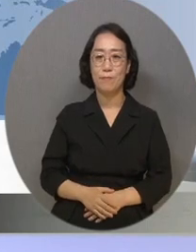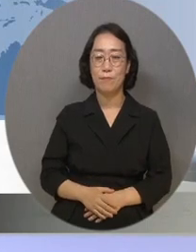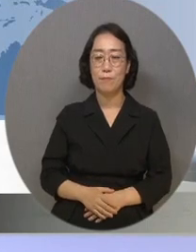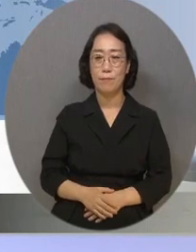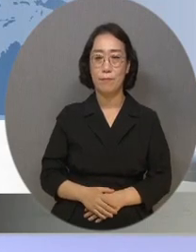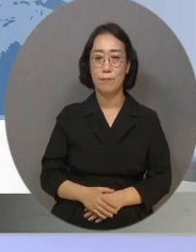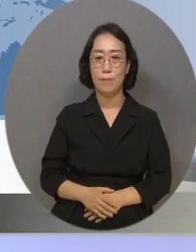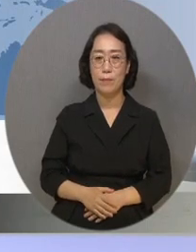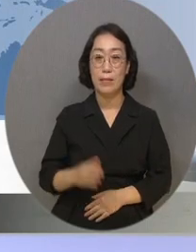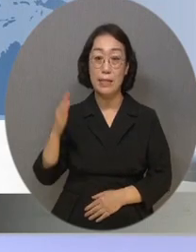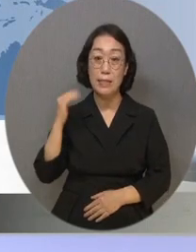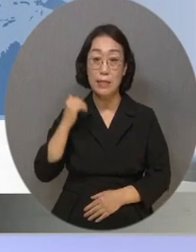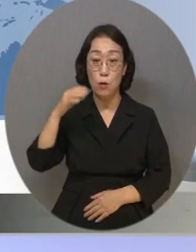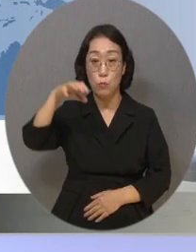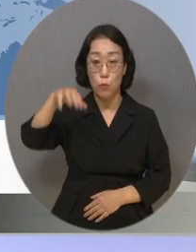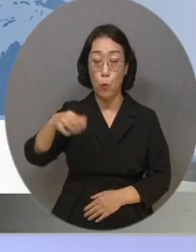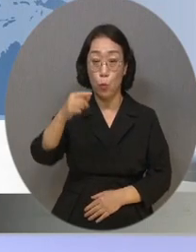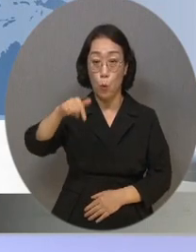경기도 의정부시